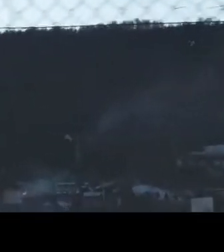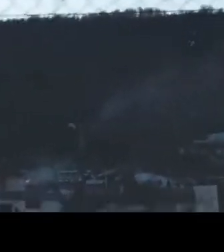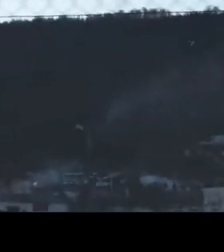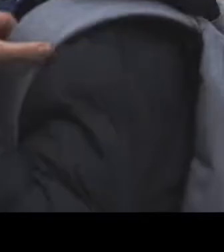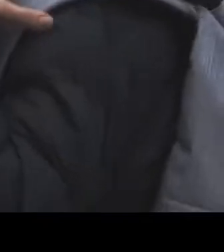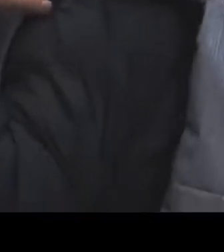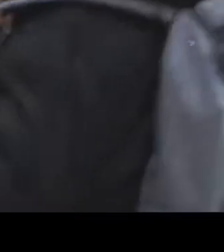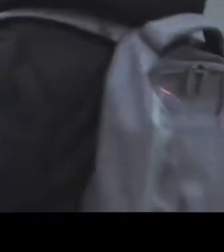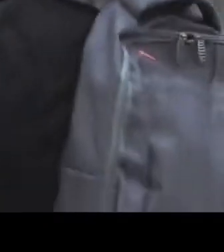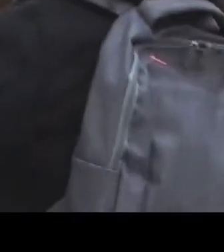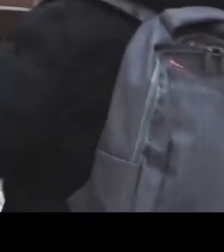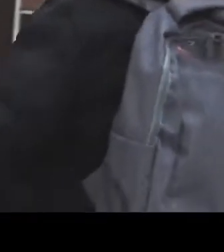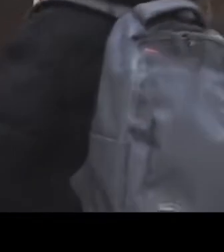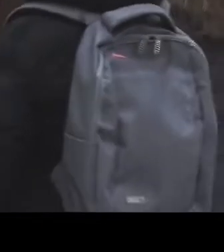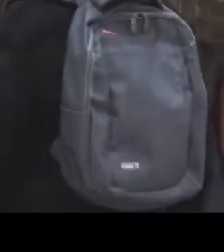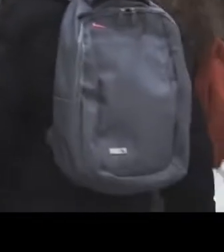Respekt!